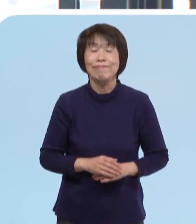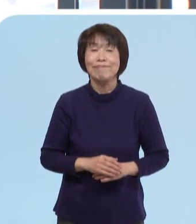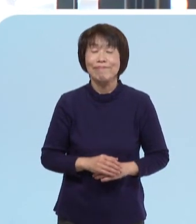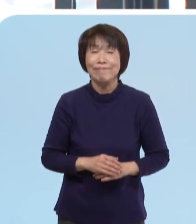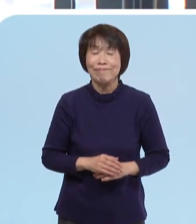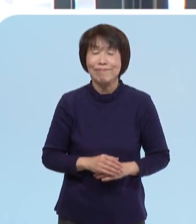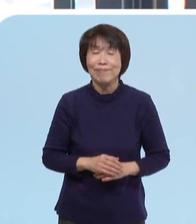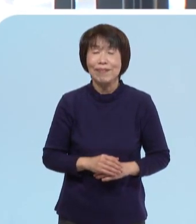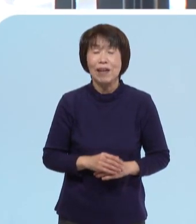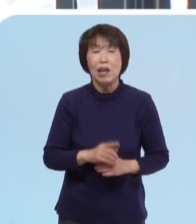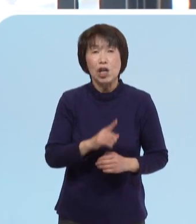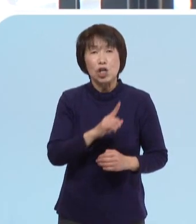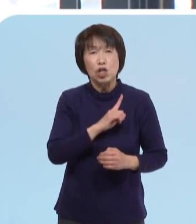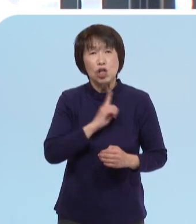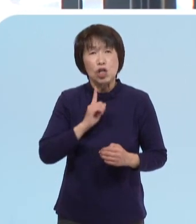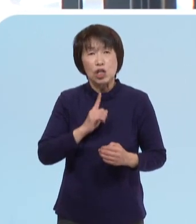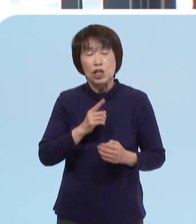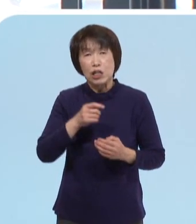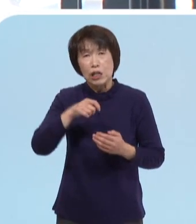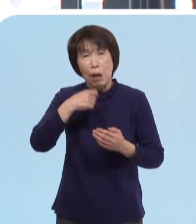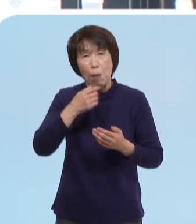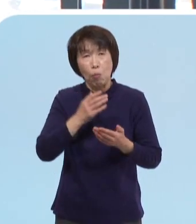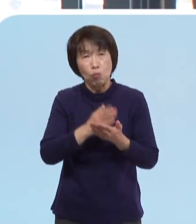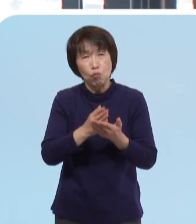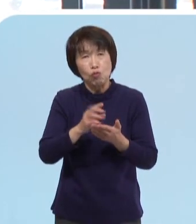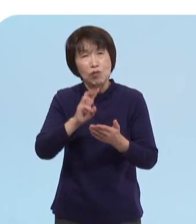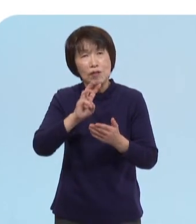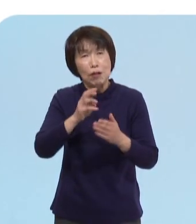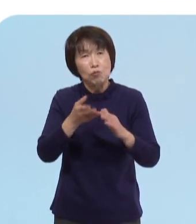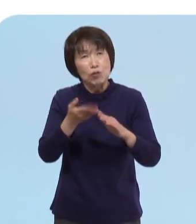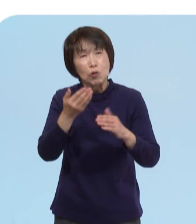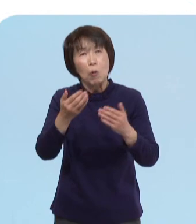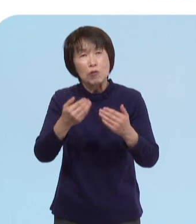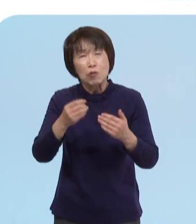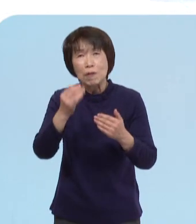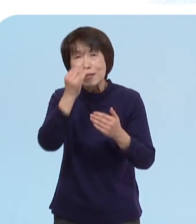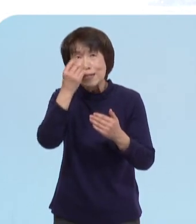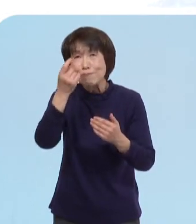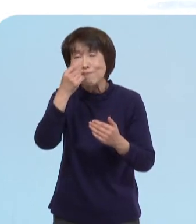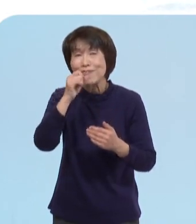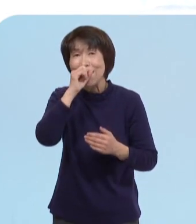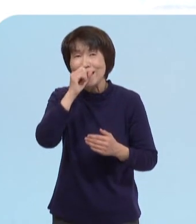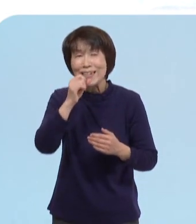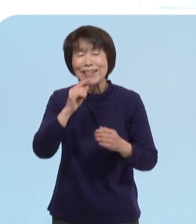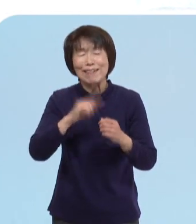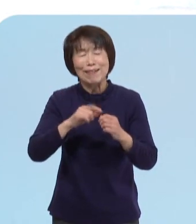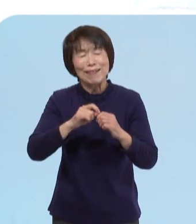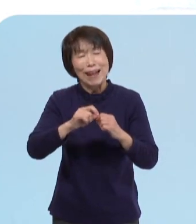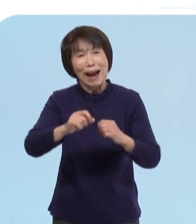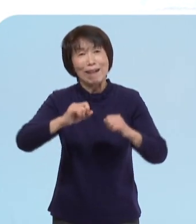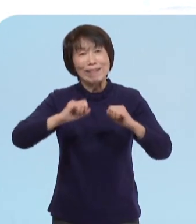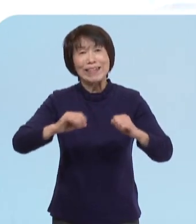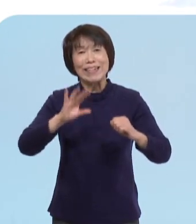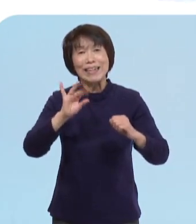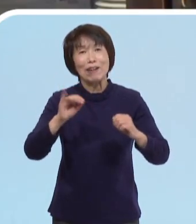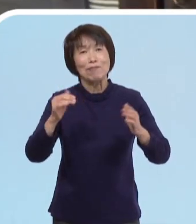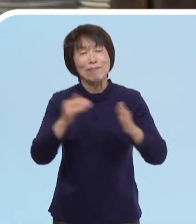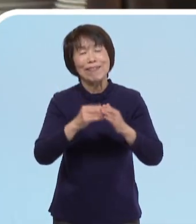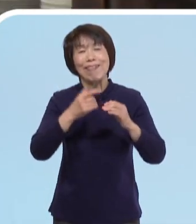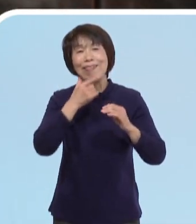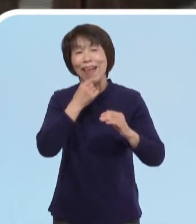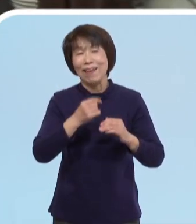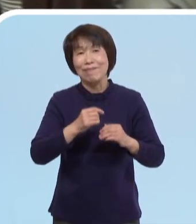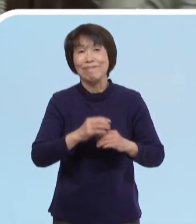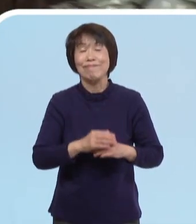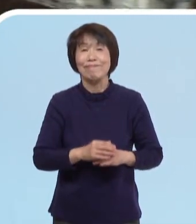いろんな種類、1日30品目取らないといけないとか、長生きしたいもん。100歳まで頑張らない。